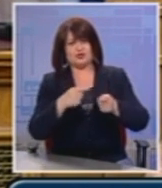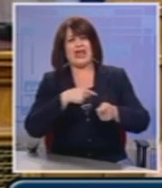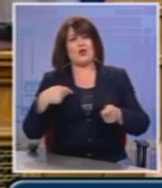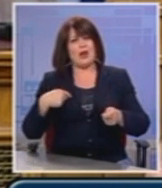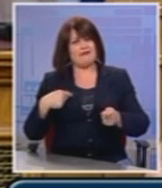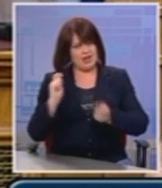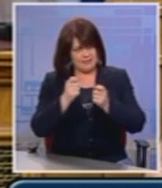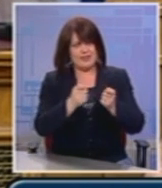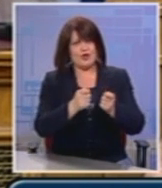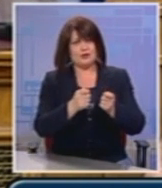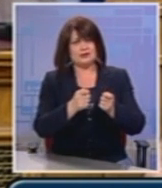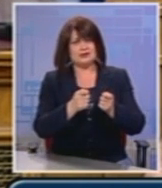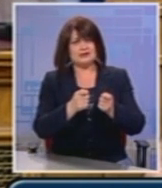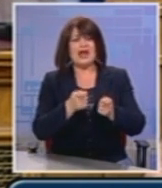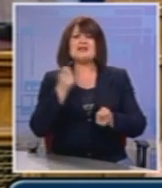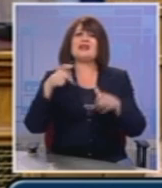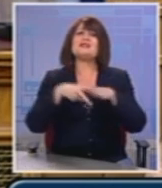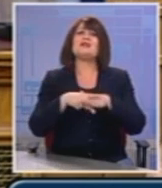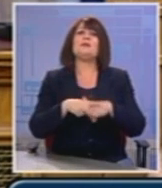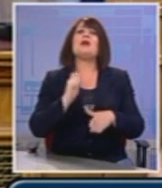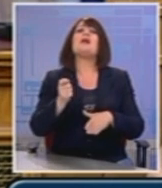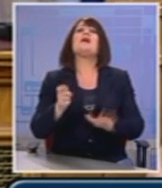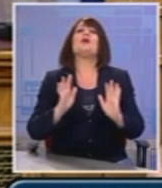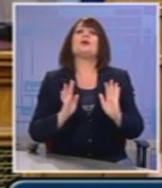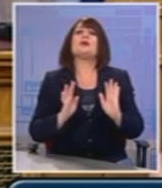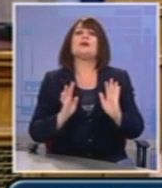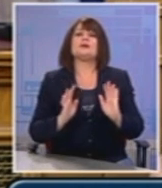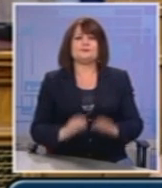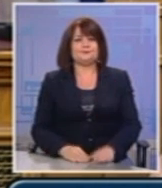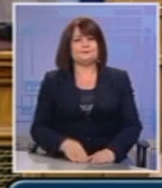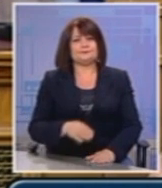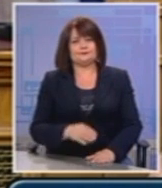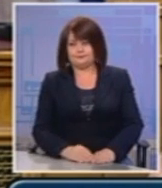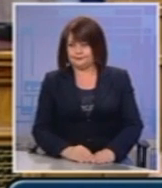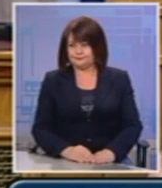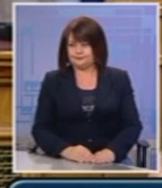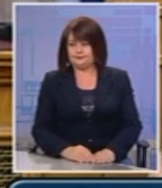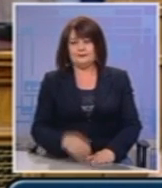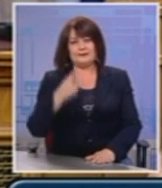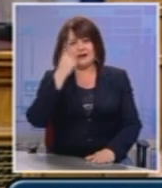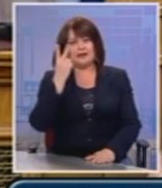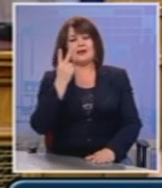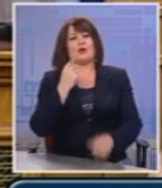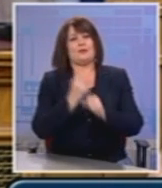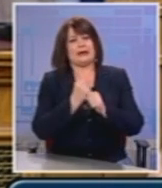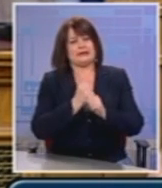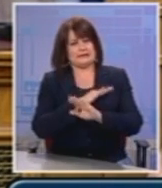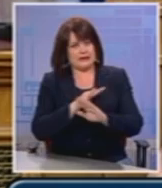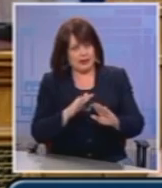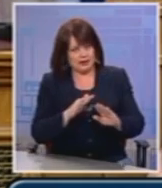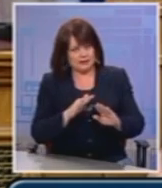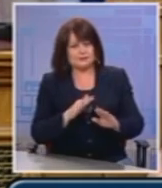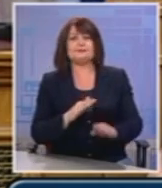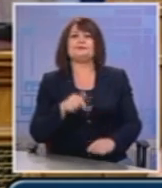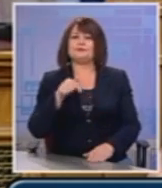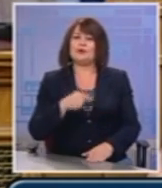αλλά όχι των ασφαλιστικών ταμείων κλείνω λοιπόν αυτά για το δικαίωμα στην υγεία στην